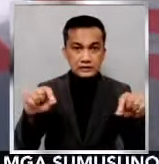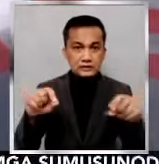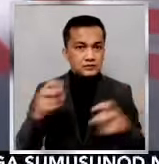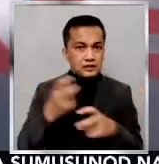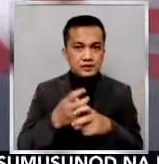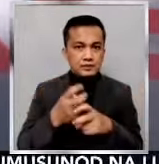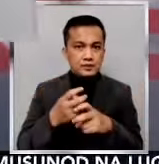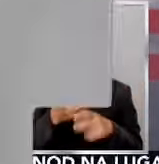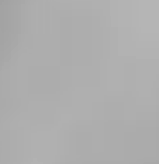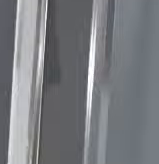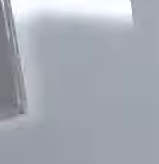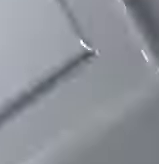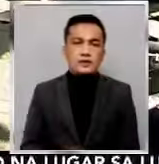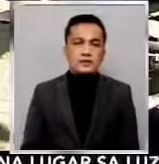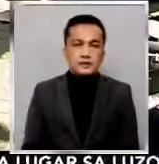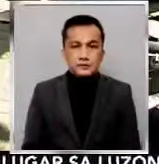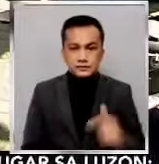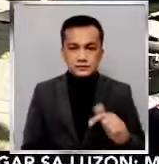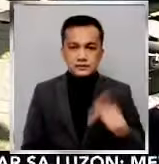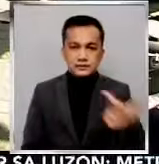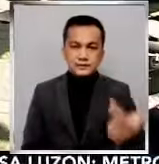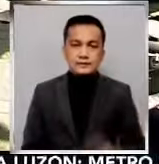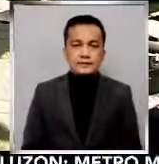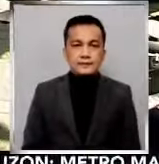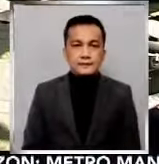JP Soriano.